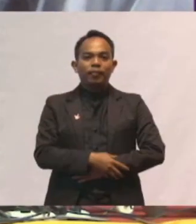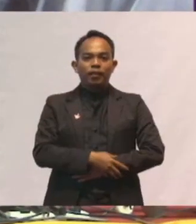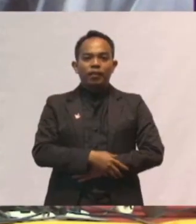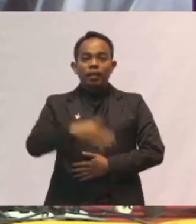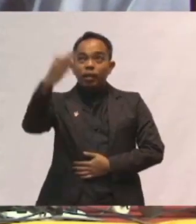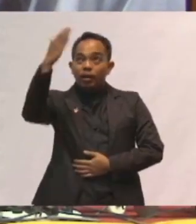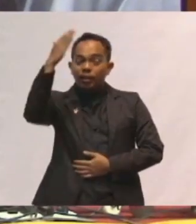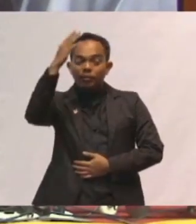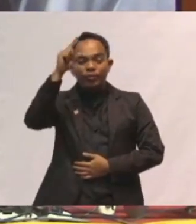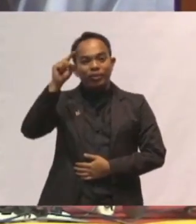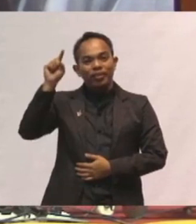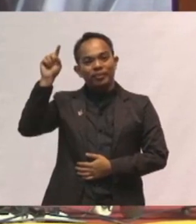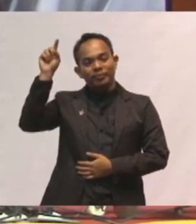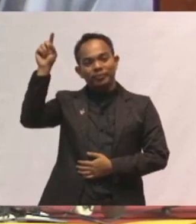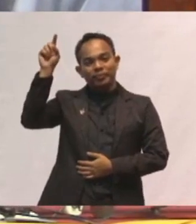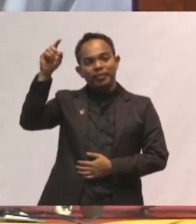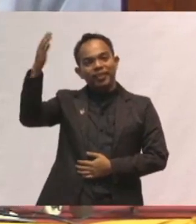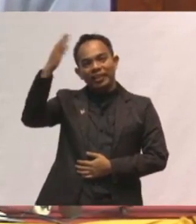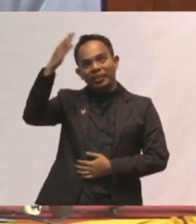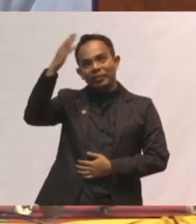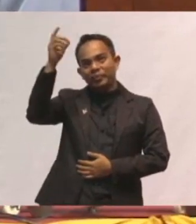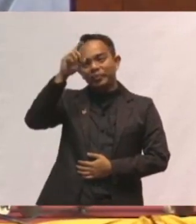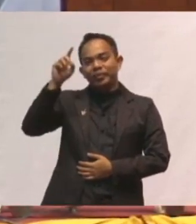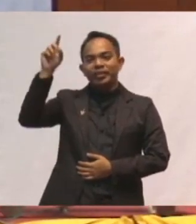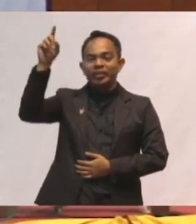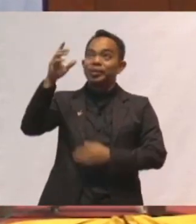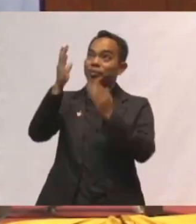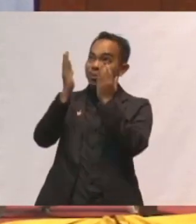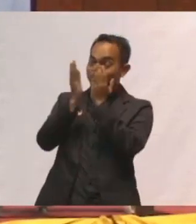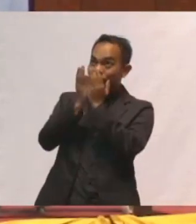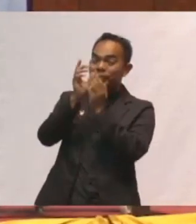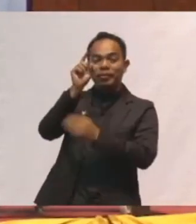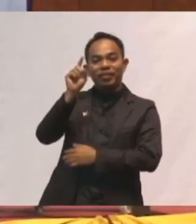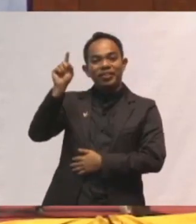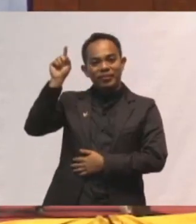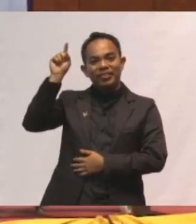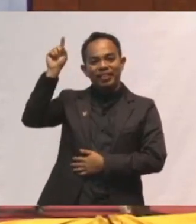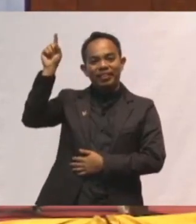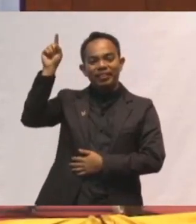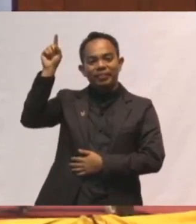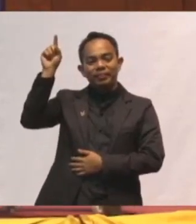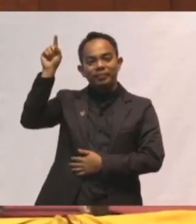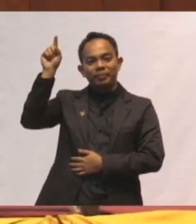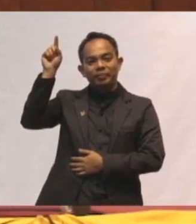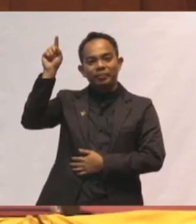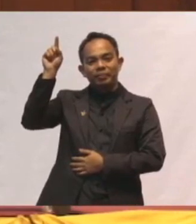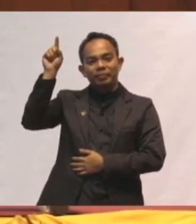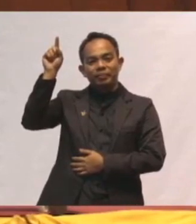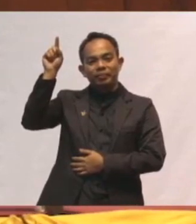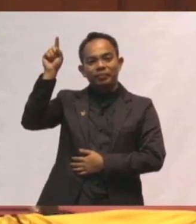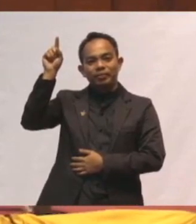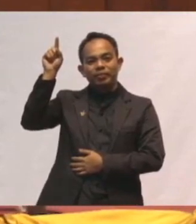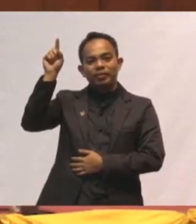الحمد لله الحمد لله كتاب الشكر kepada Allah Subhanahu wa Taala